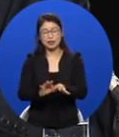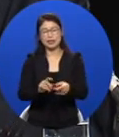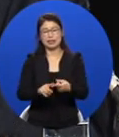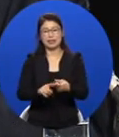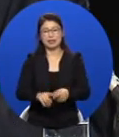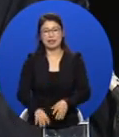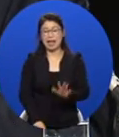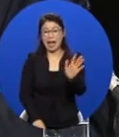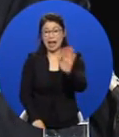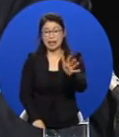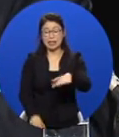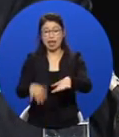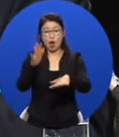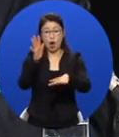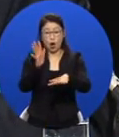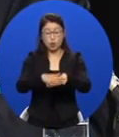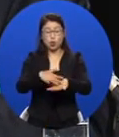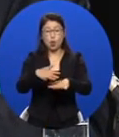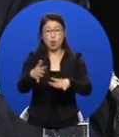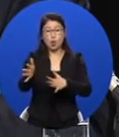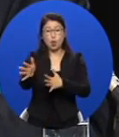예.